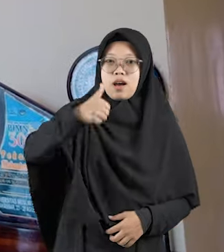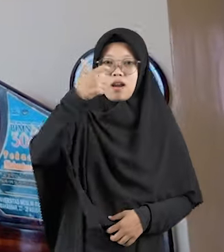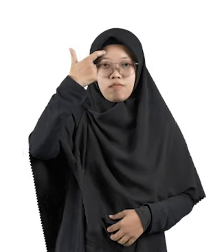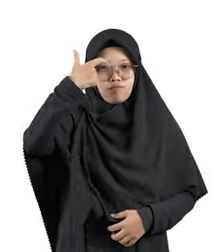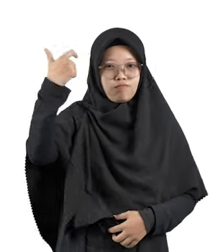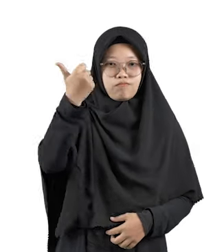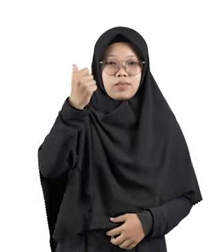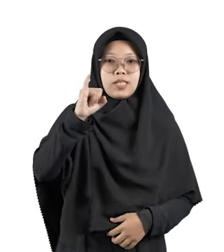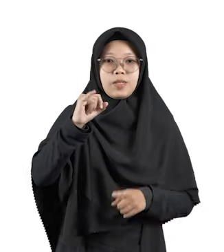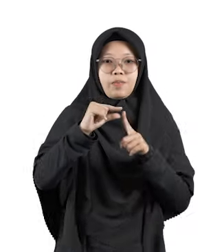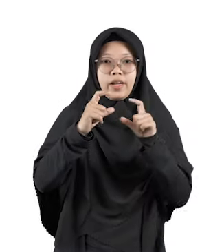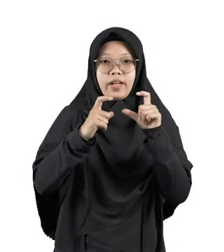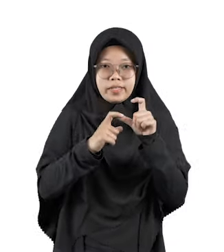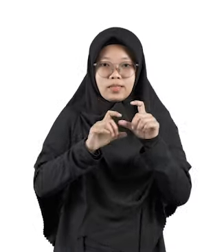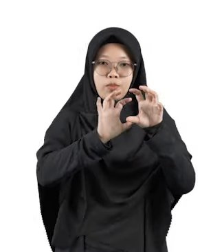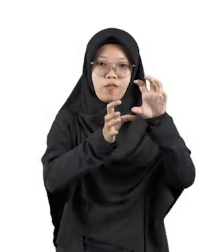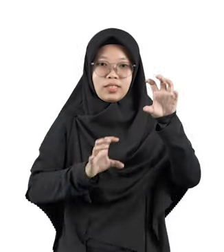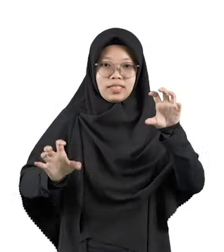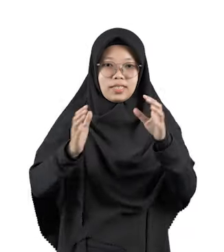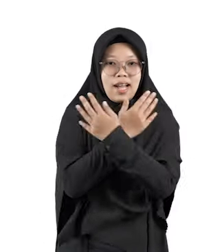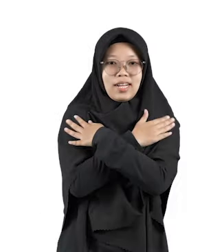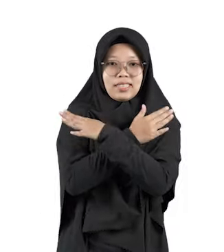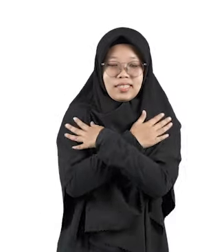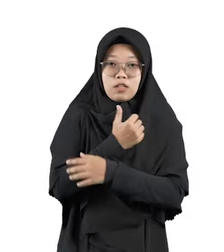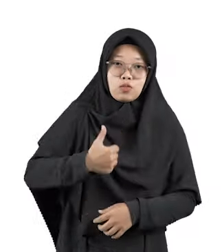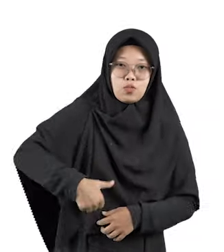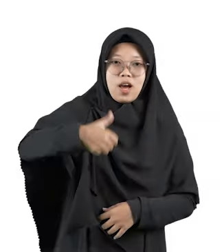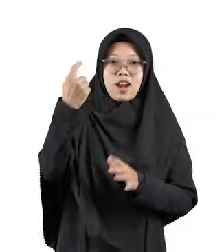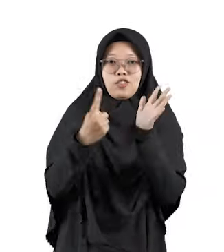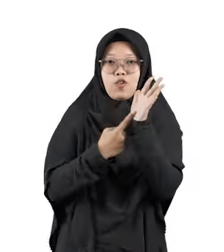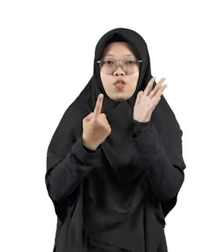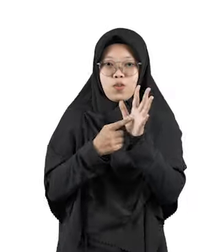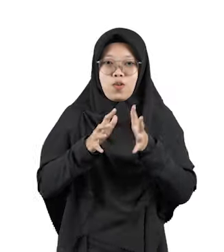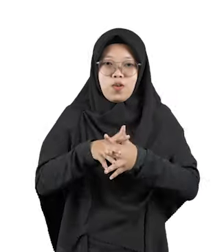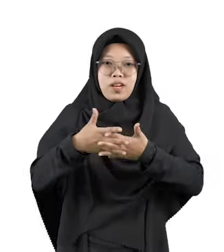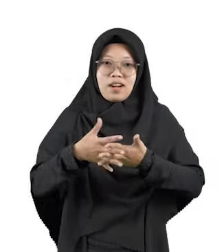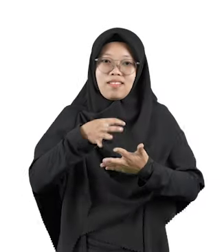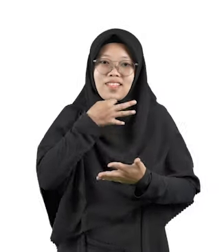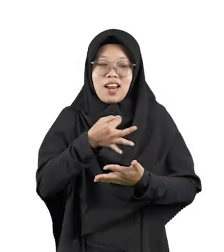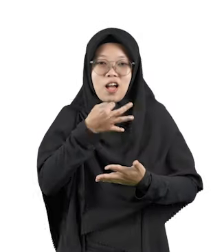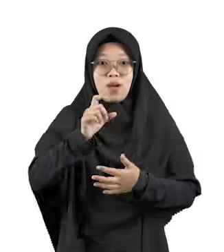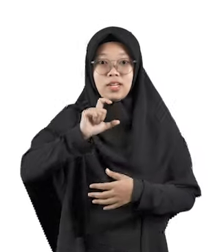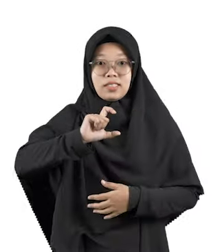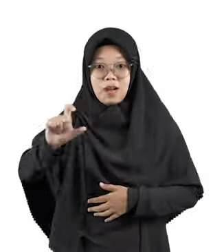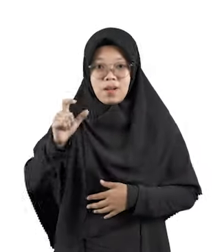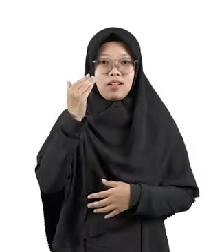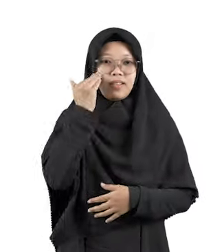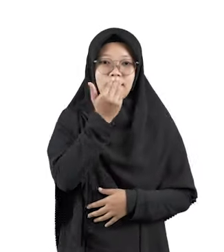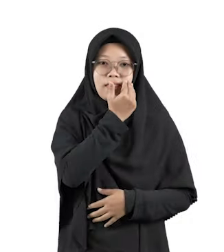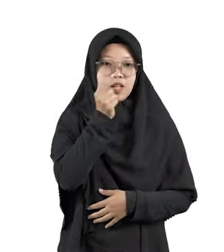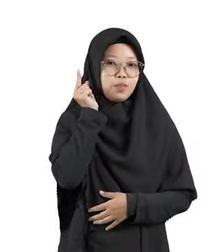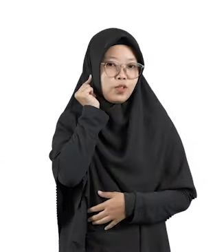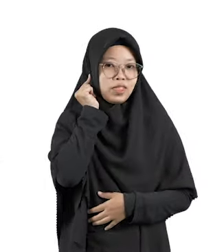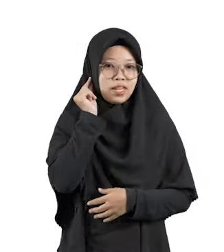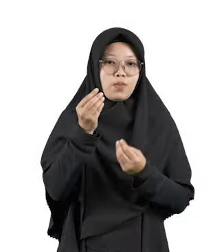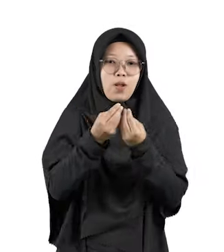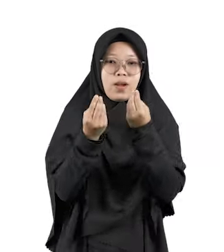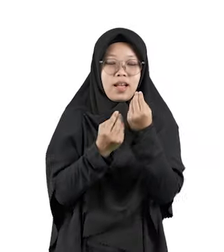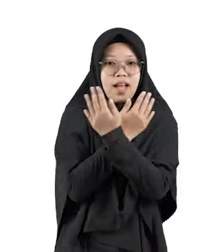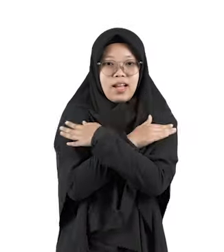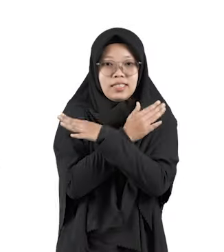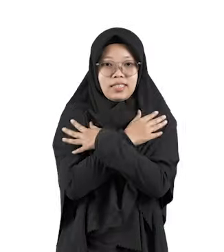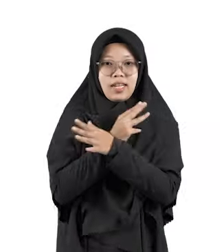kecil, seperti juara cerdas cermat IPS tingkat Provinsi Aceh dan juara 1 Tilawatil Quran Tilawah cabang